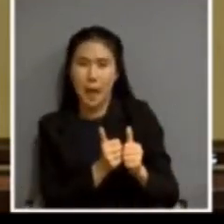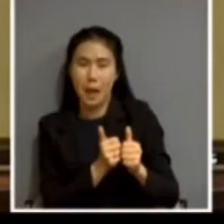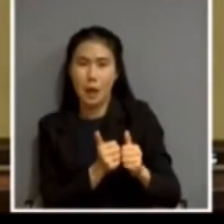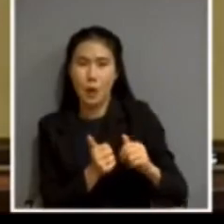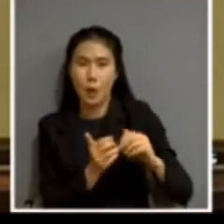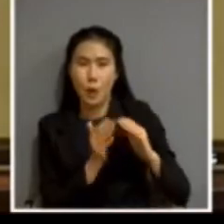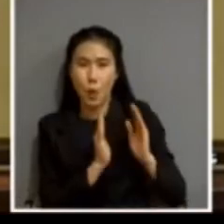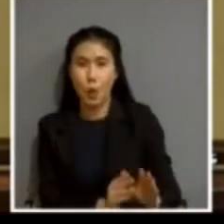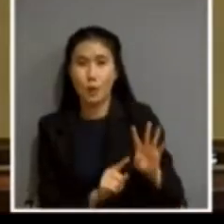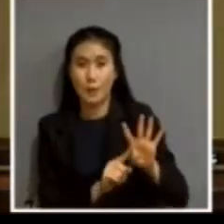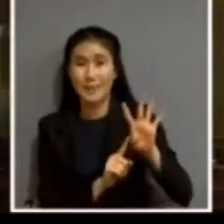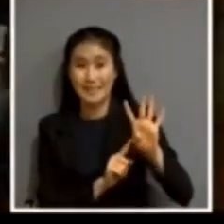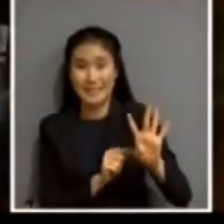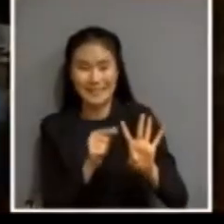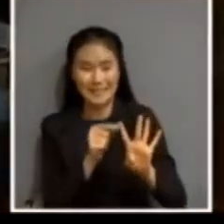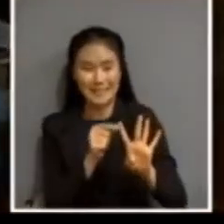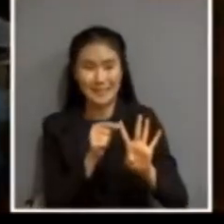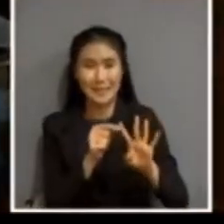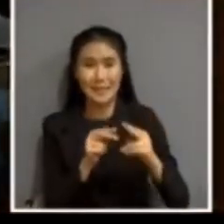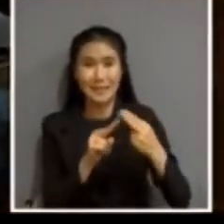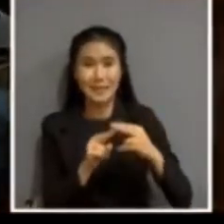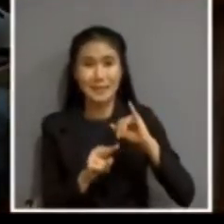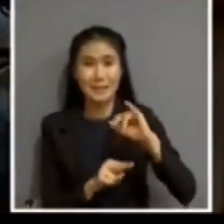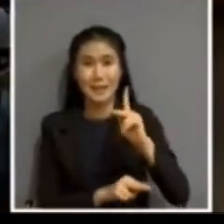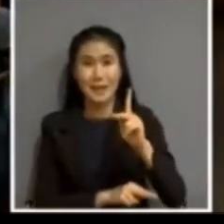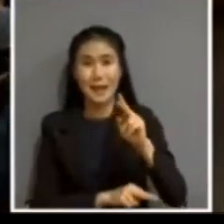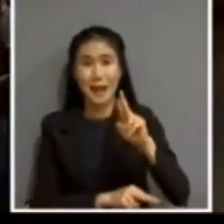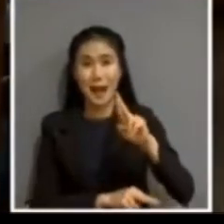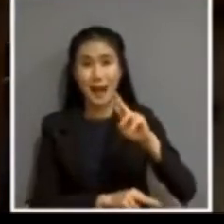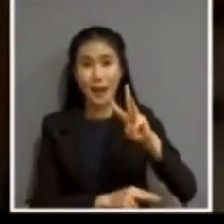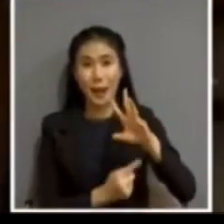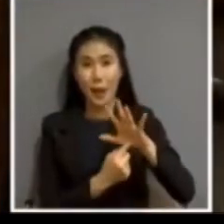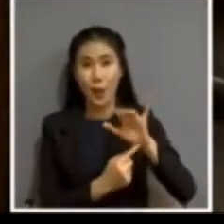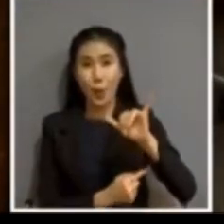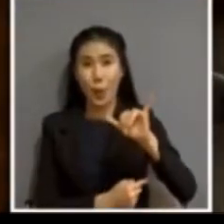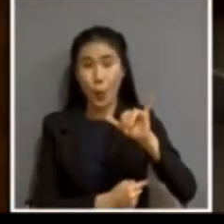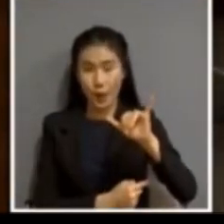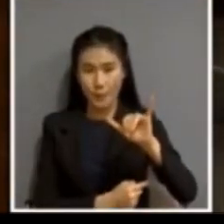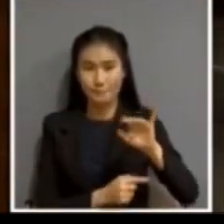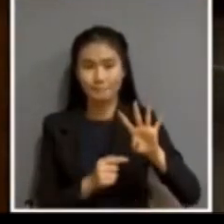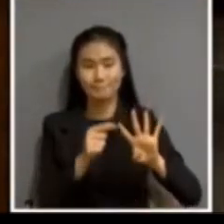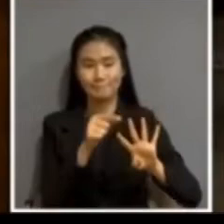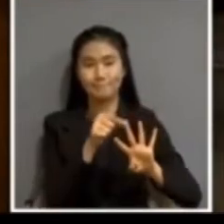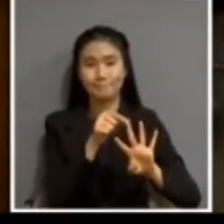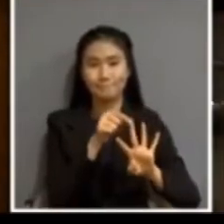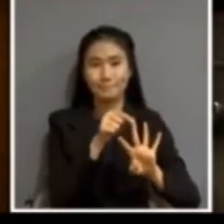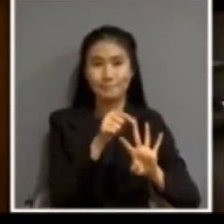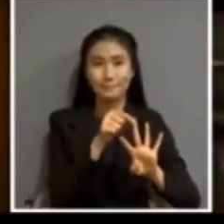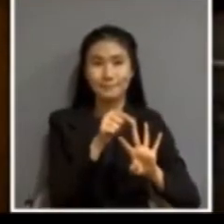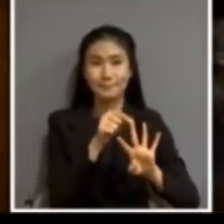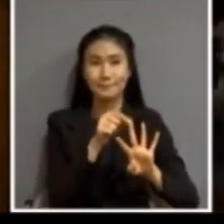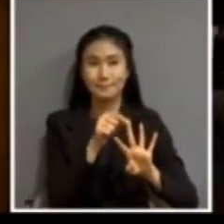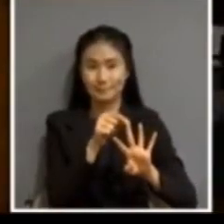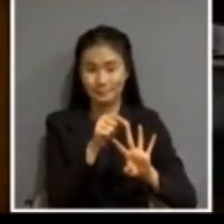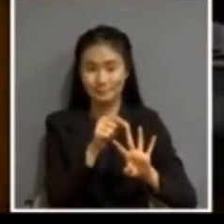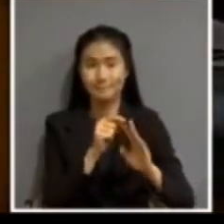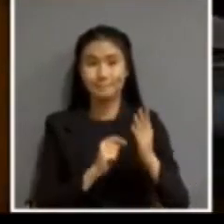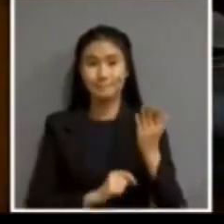านครับ1คุณไกรวันโรจนานุกูลรองอธิบดีกรมทางหลวงชนบทนะครับคุณไกรวัน